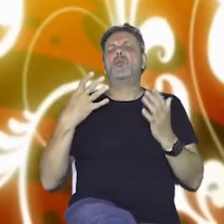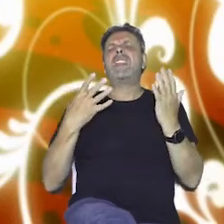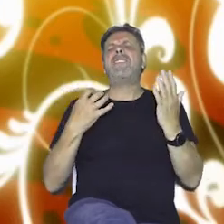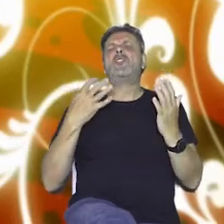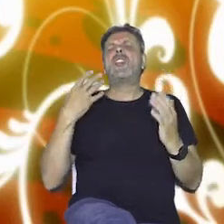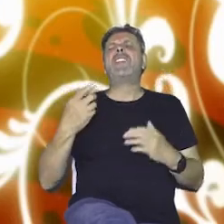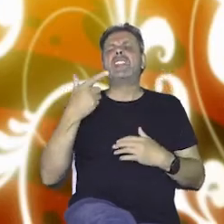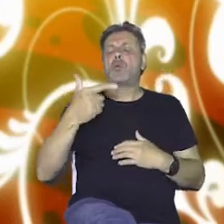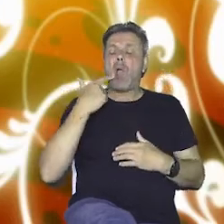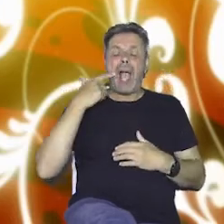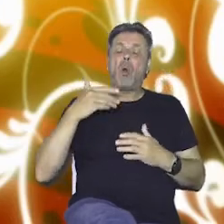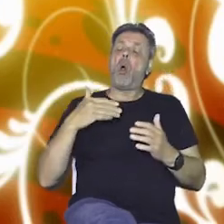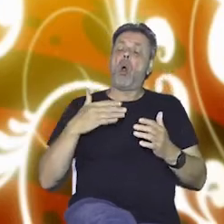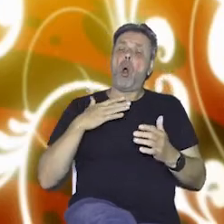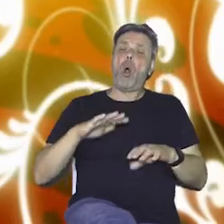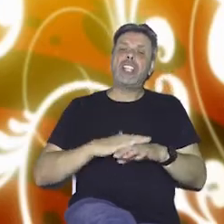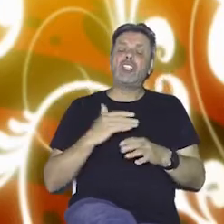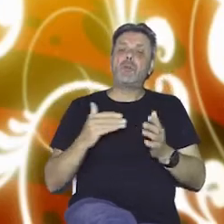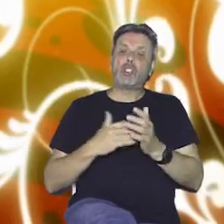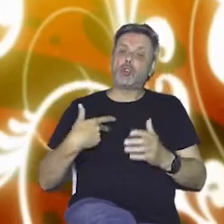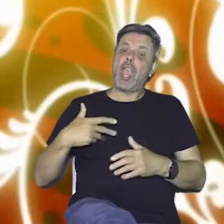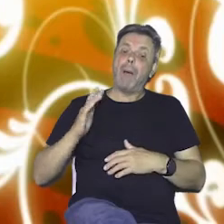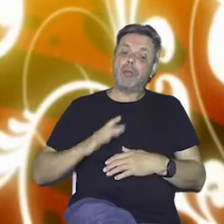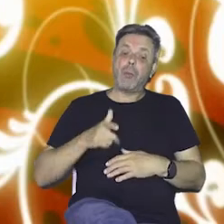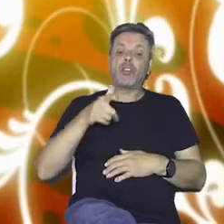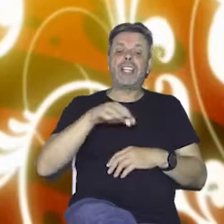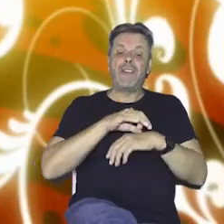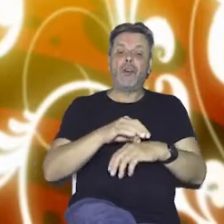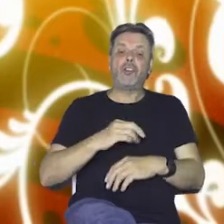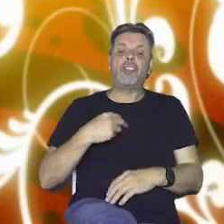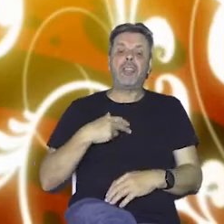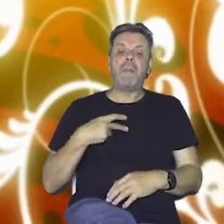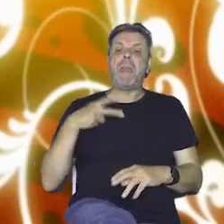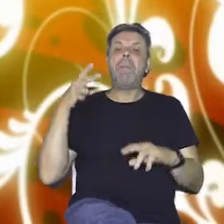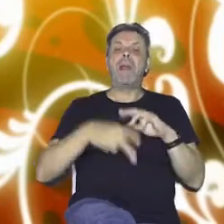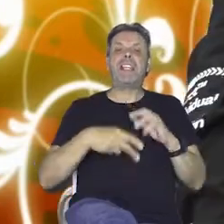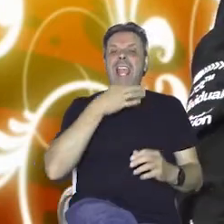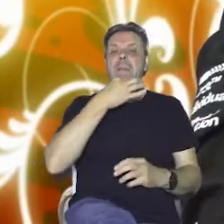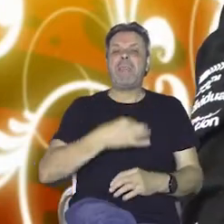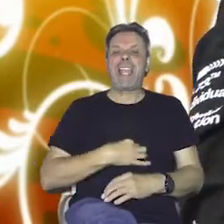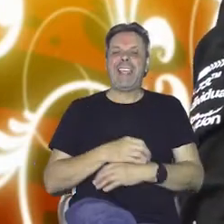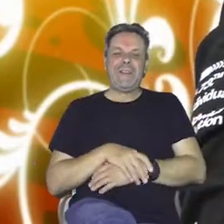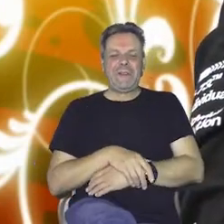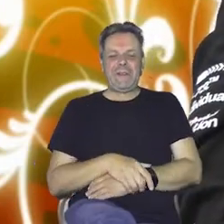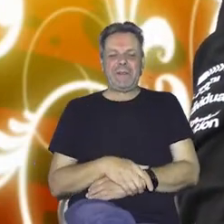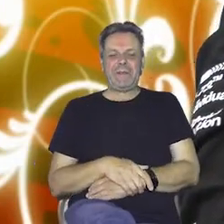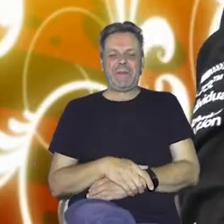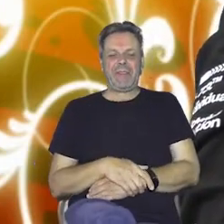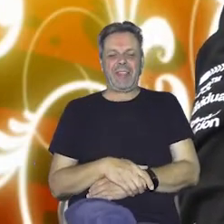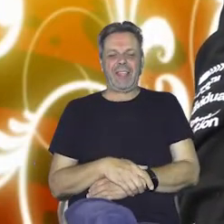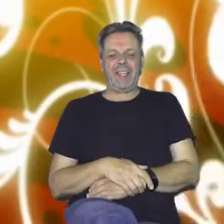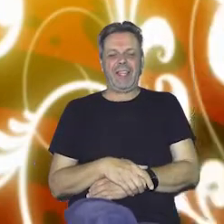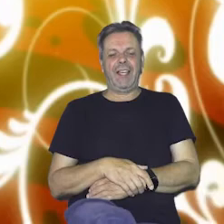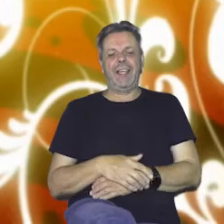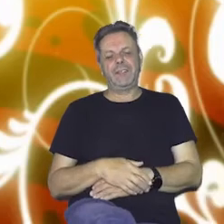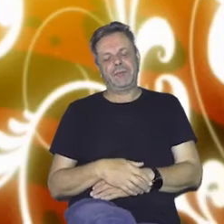osjetiš potrebu da ja budem gosta, ti voditelj, samo me prekini, upitaj me. Nema problema. Da. Pa da fino